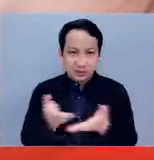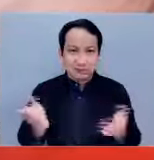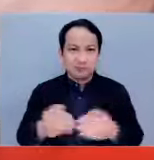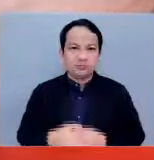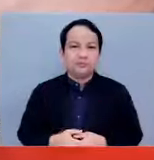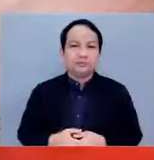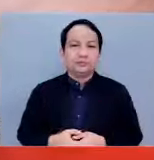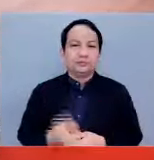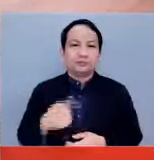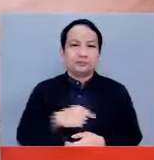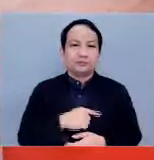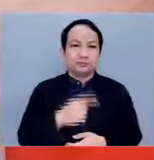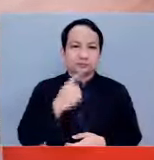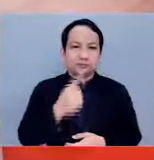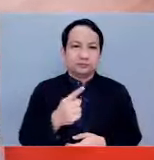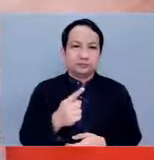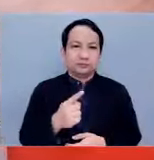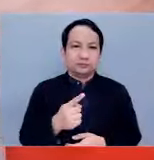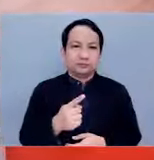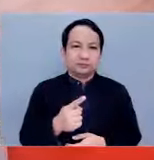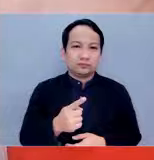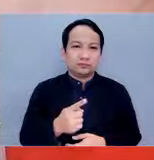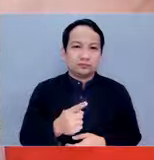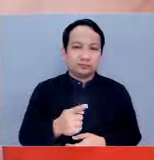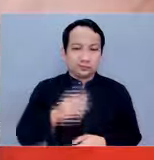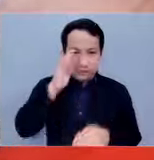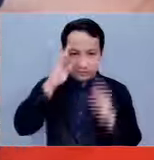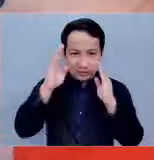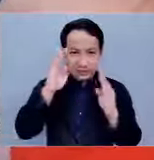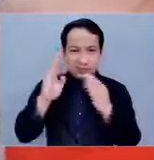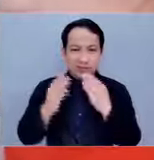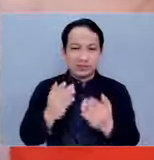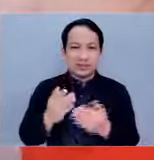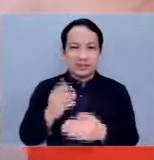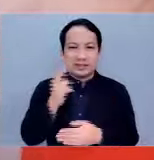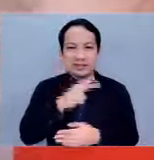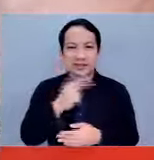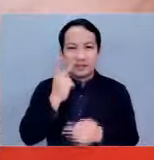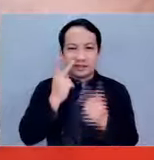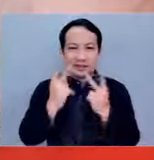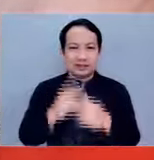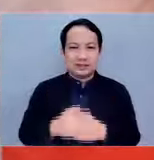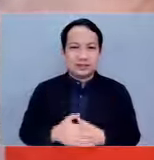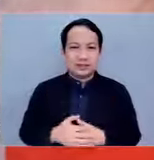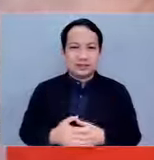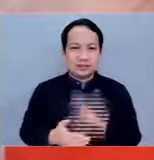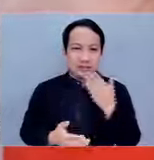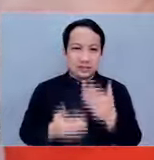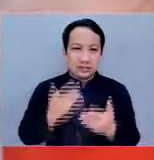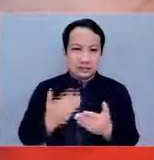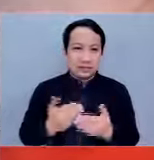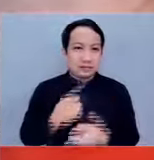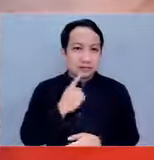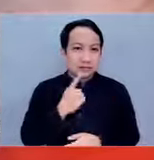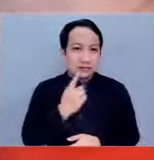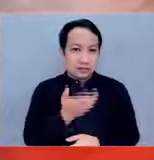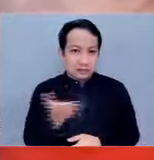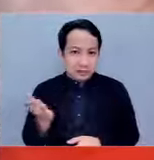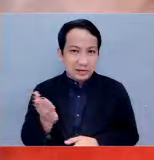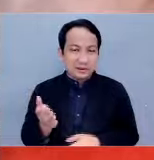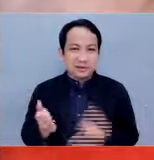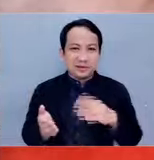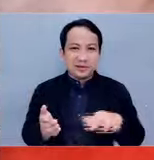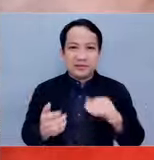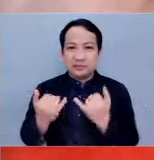Namiss ko kayo. Bisaya na! Welcome back, Mau. Thank you, guys. Namiss ko kayo. At syempre, ito